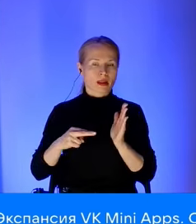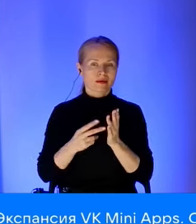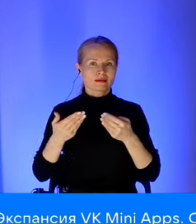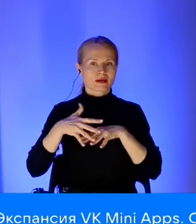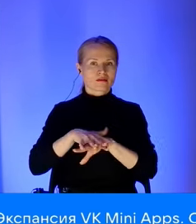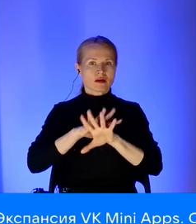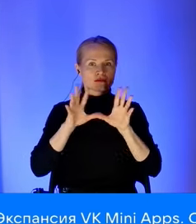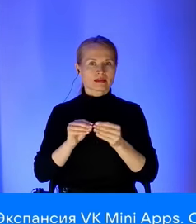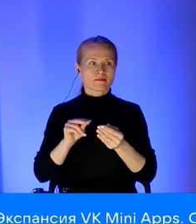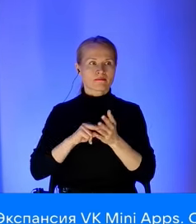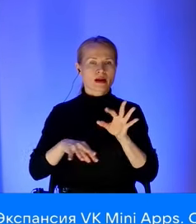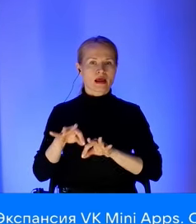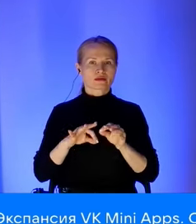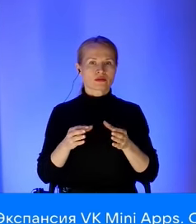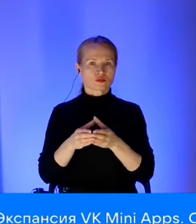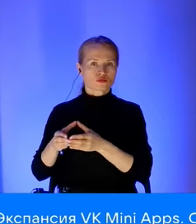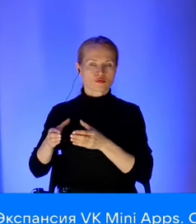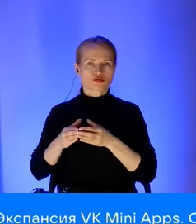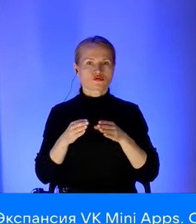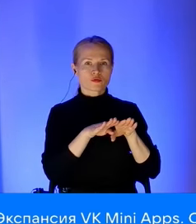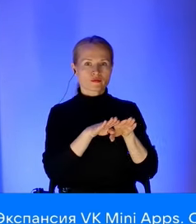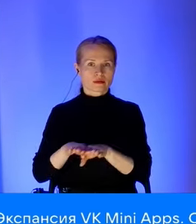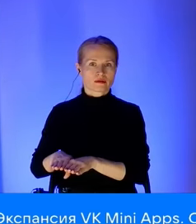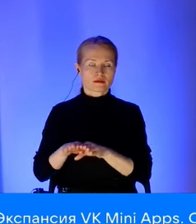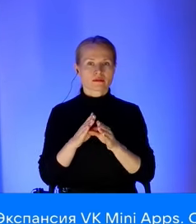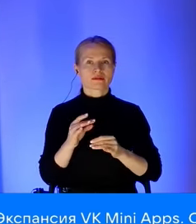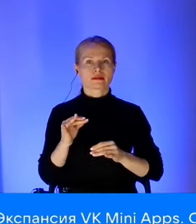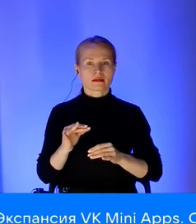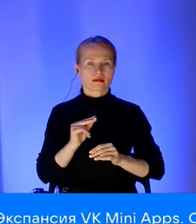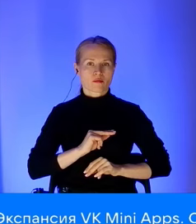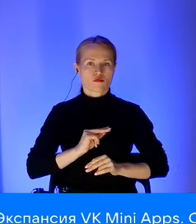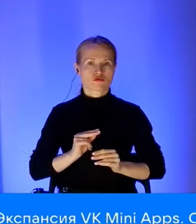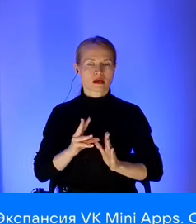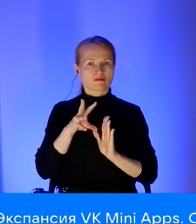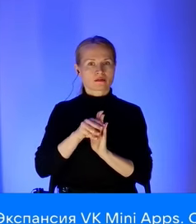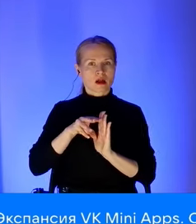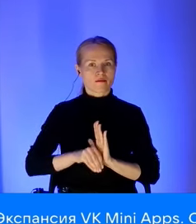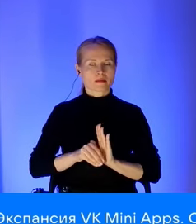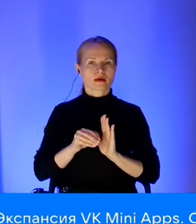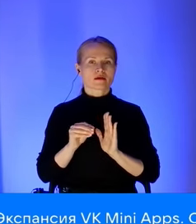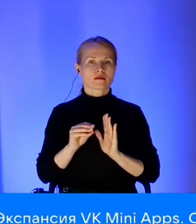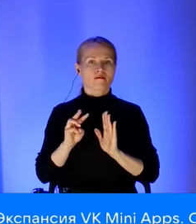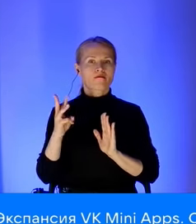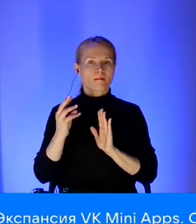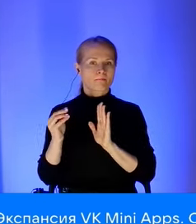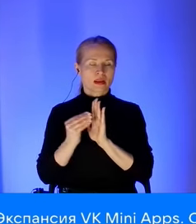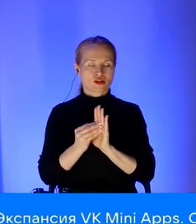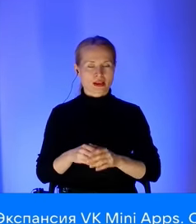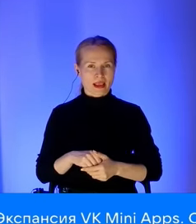все проекты группы, чтобы унифицировать подходы к разработке и работу со встраиваемыми